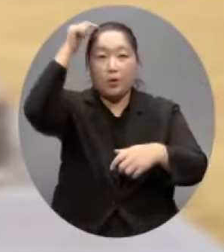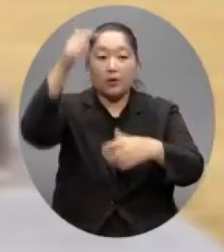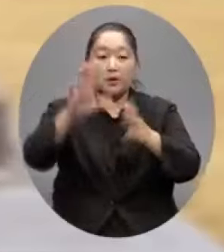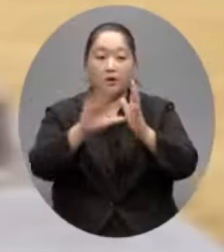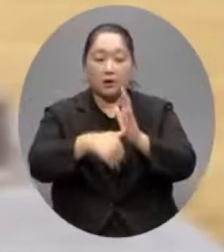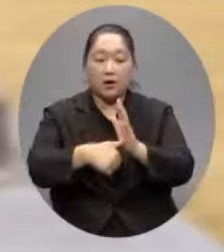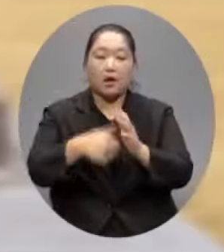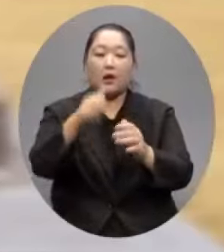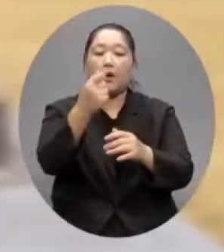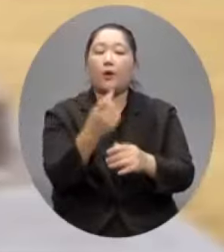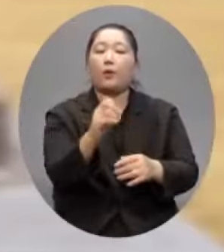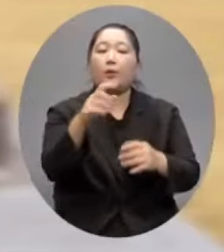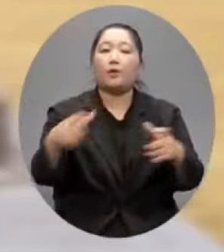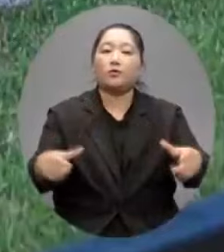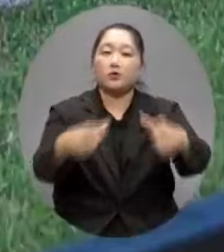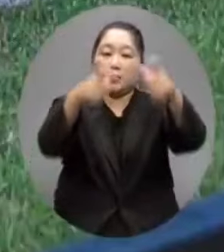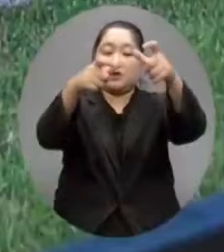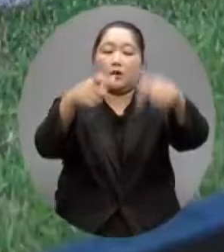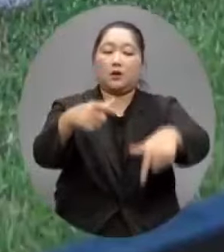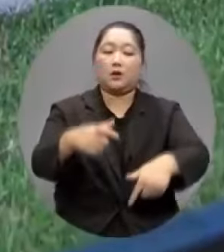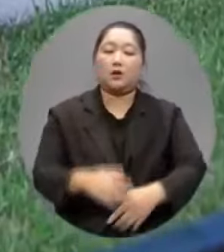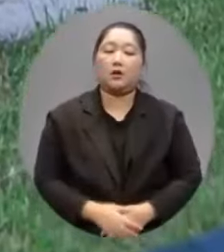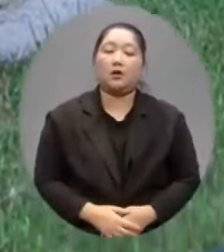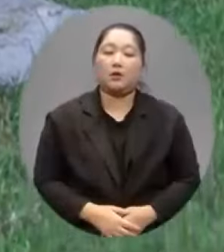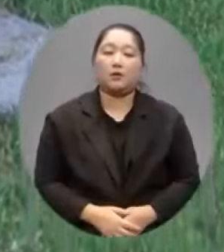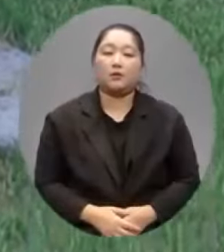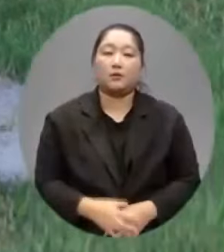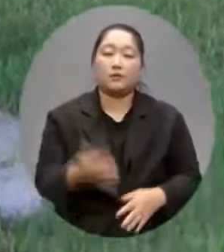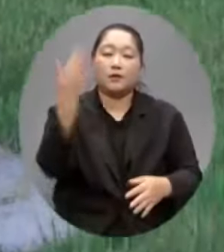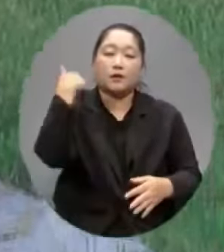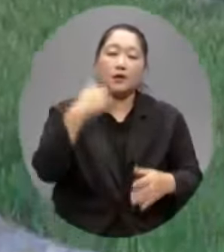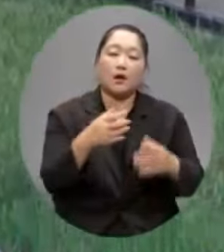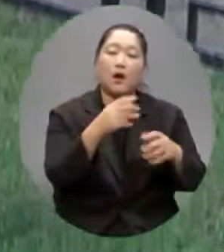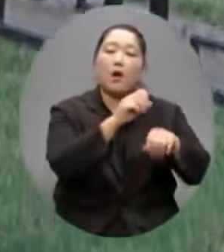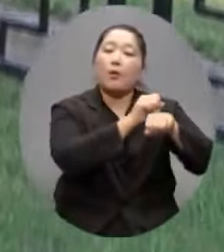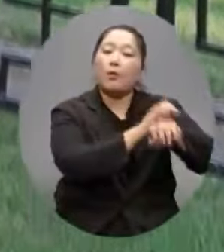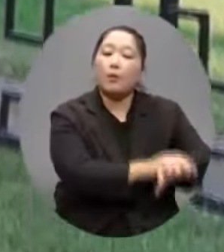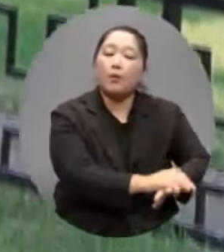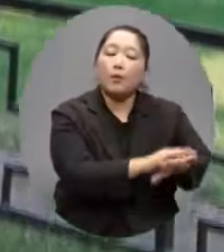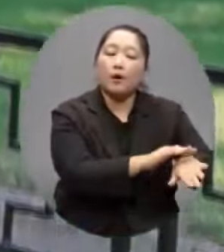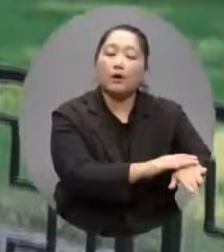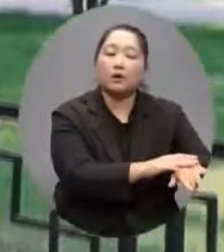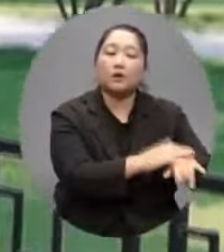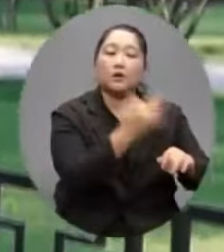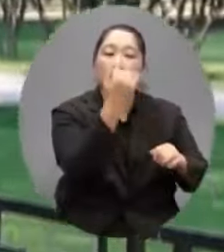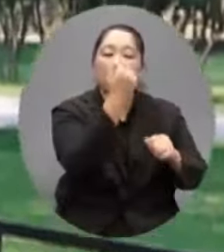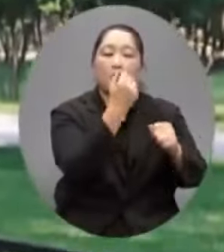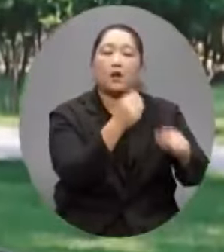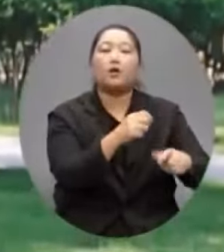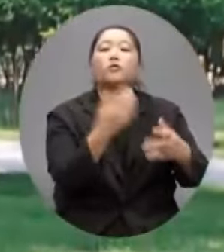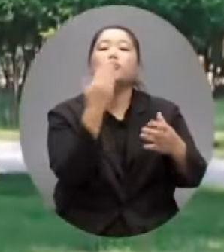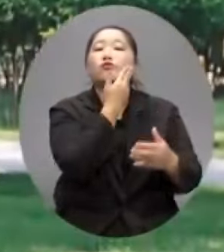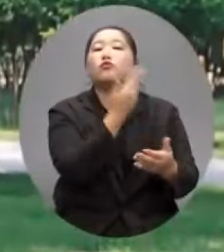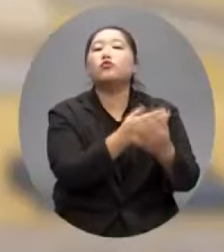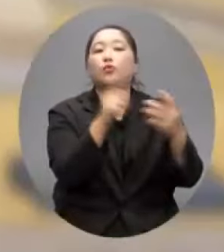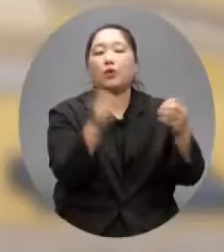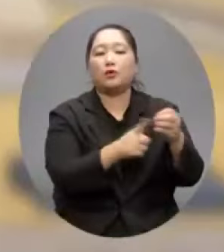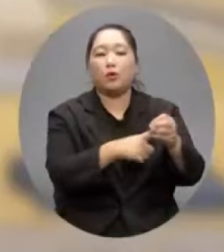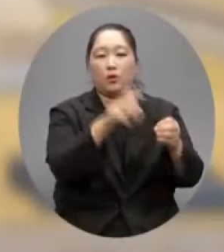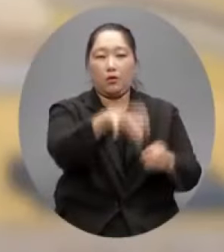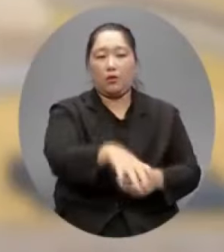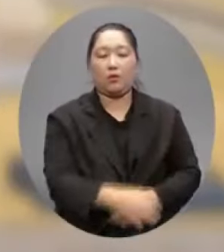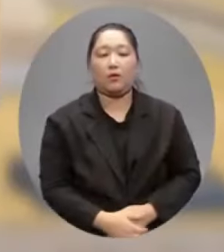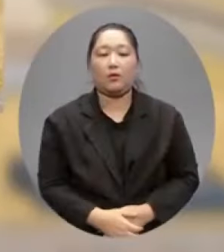홍법국사의 사리가 담긴 탑으로 정토사는 고려 왕조실록이 보관되었을 곳으로 추정되는 주요 사찰이었습니다.